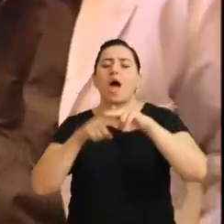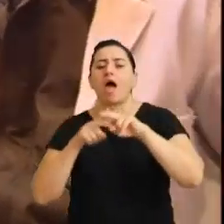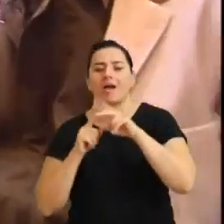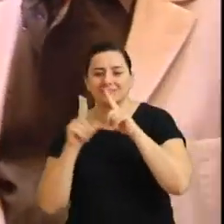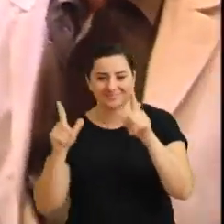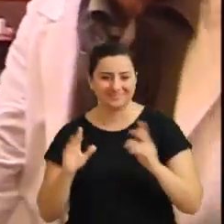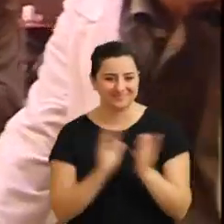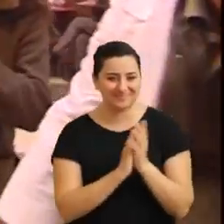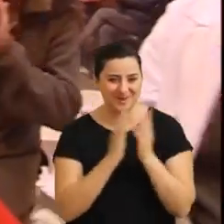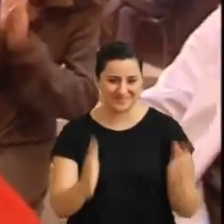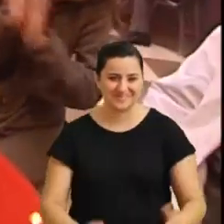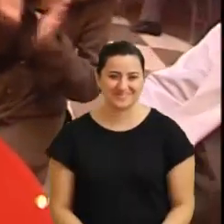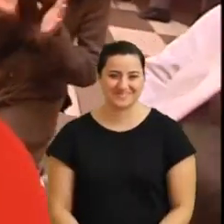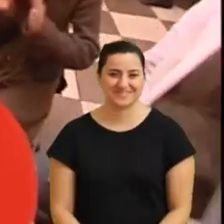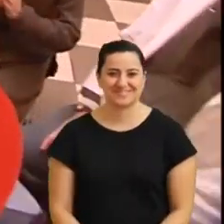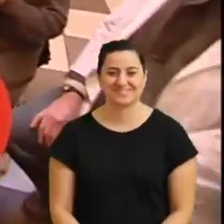Bravo.